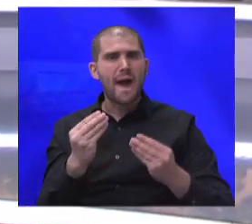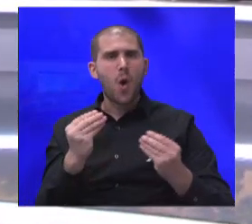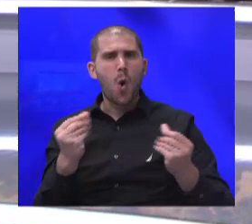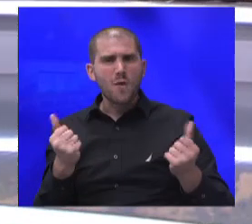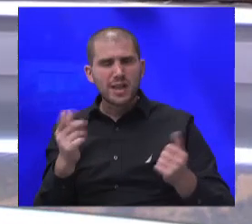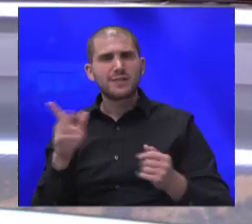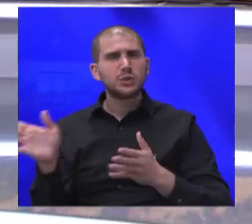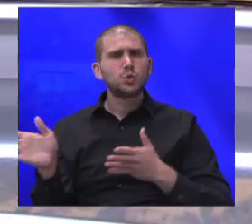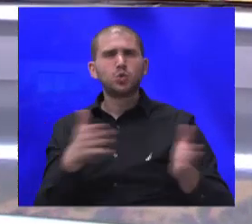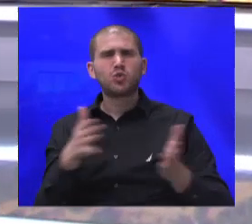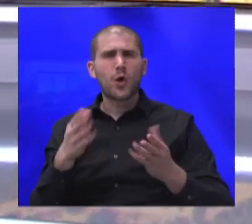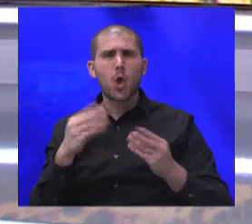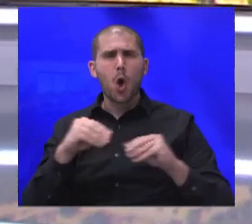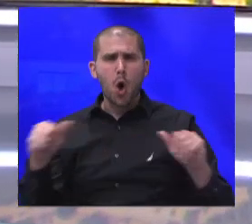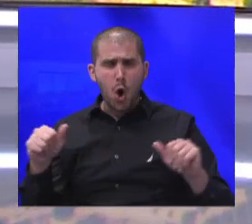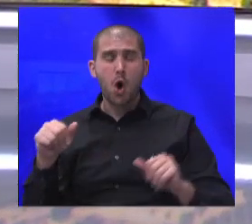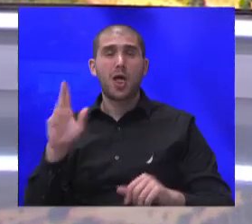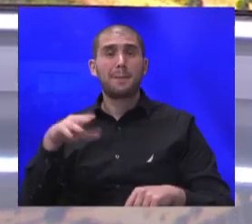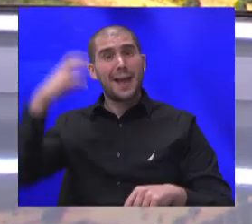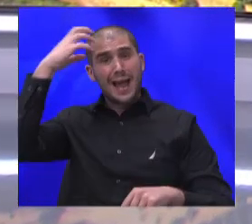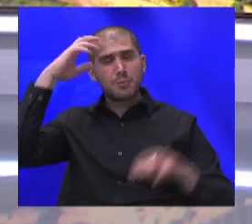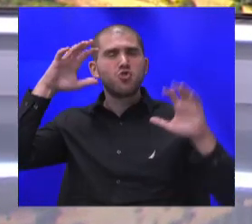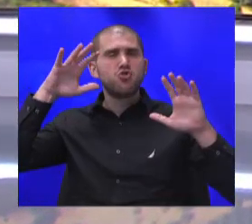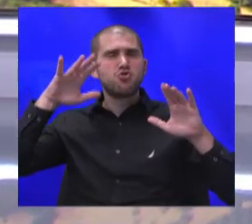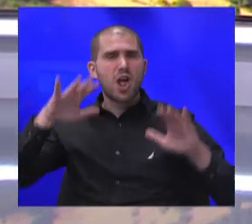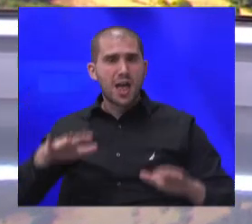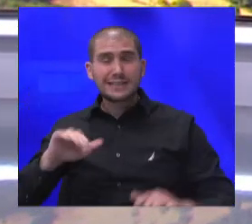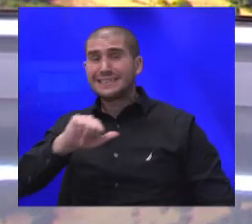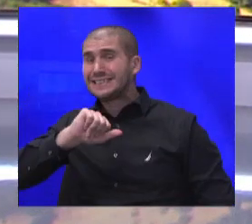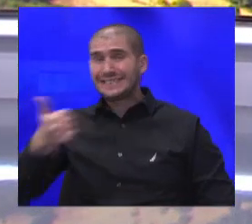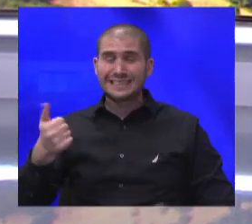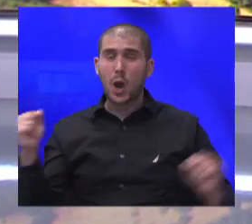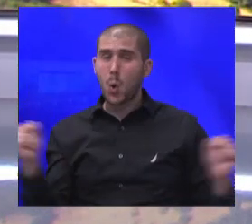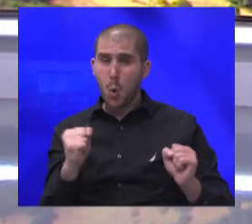מקומיות, בחרמון ירד שלג, שיא המערכת החורפית, צפוי ביום רביעי.